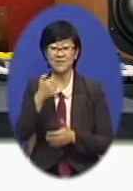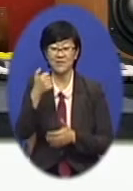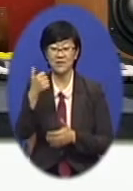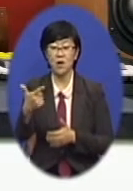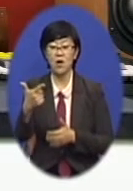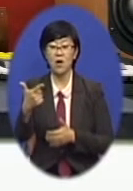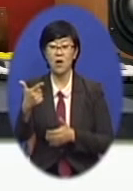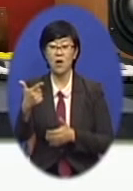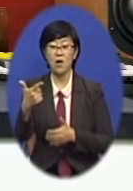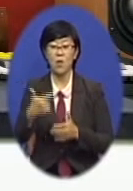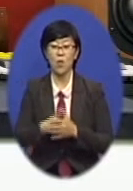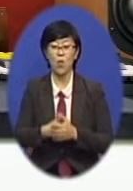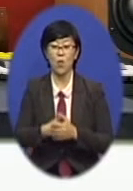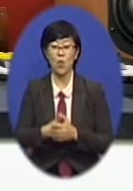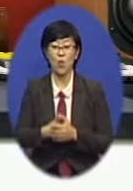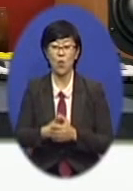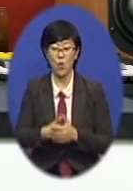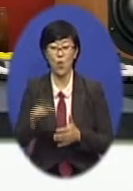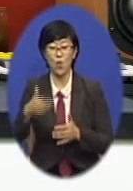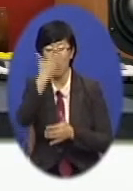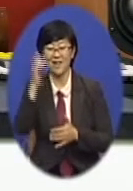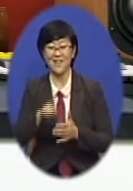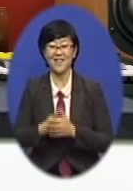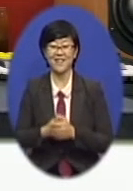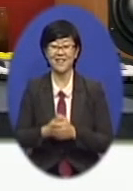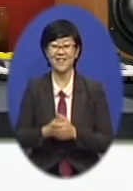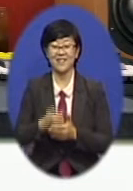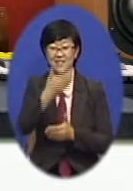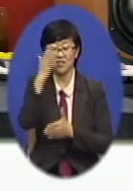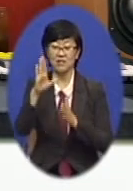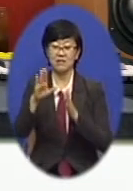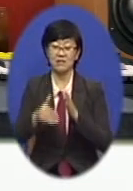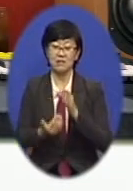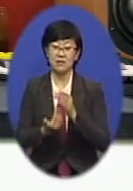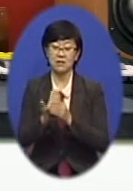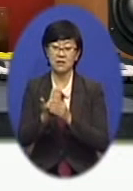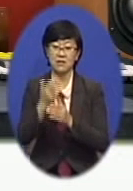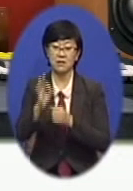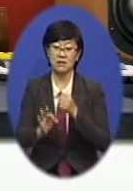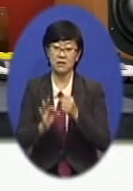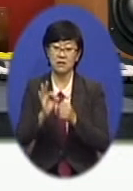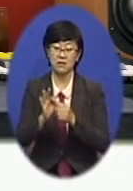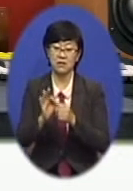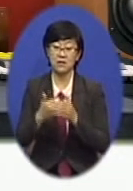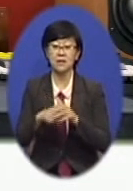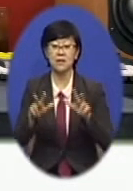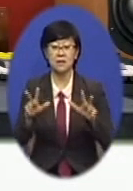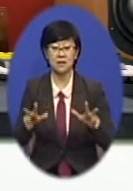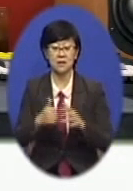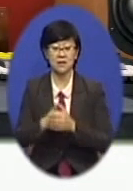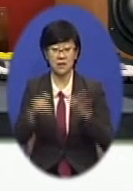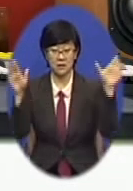56이에요. 아, 56이면 새댁이죠. 근데요. 젊었을 때 와 가지고요. 10년 됐는데 지금은 이제